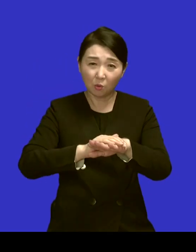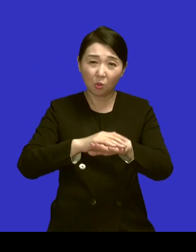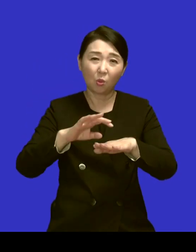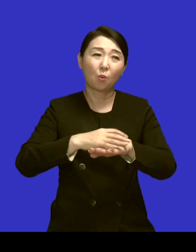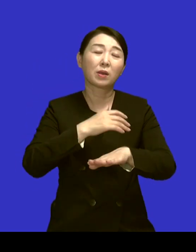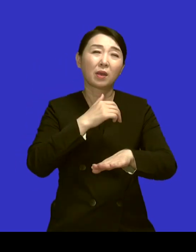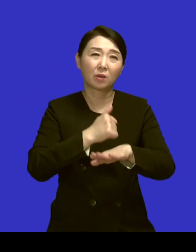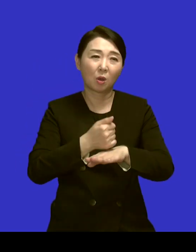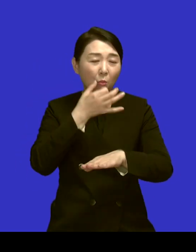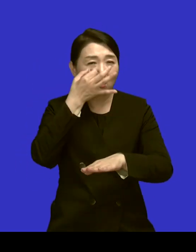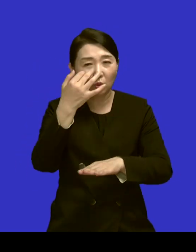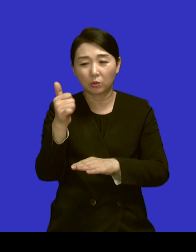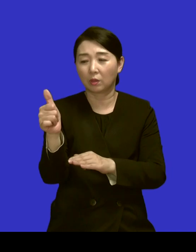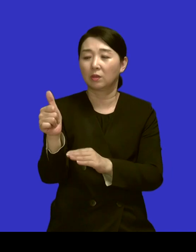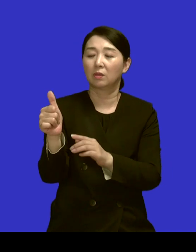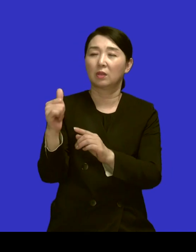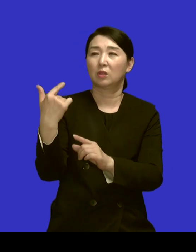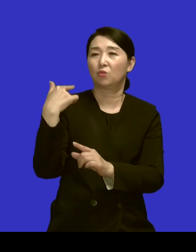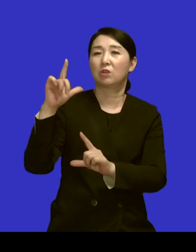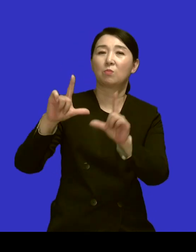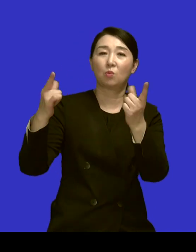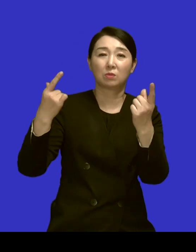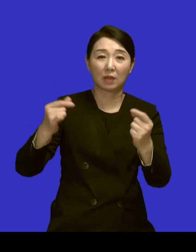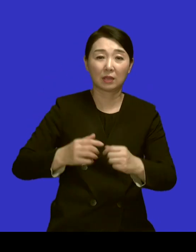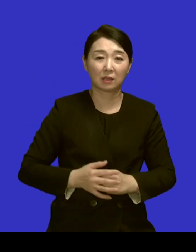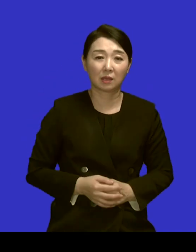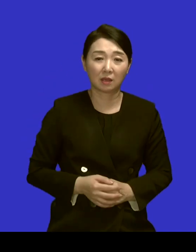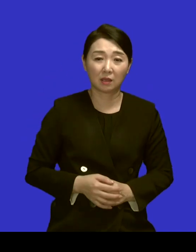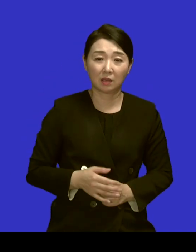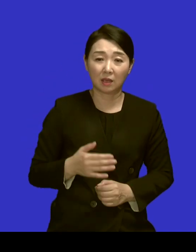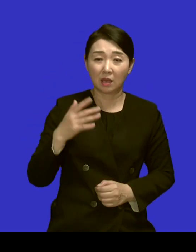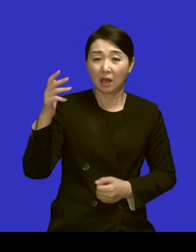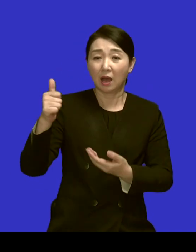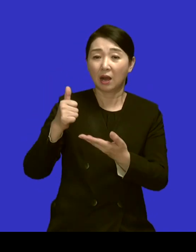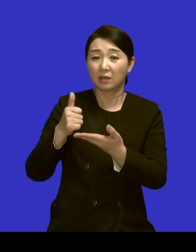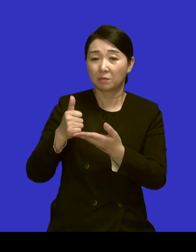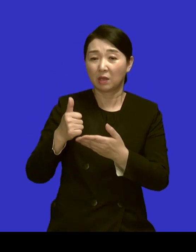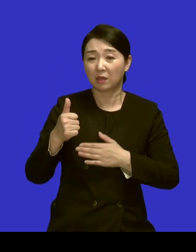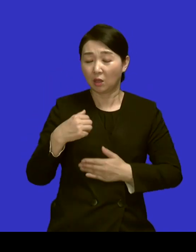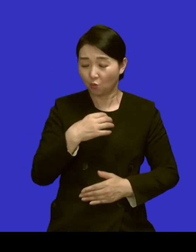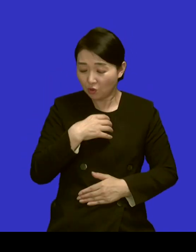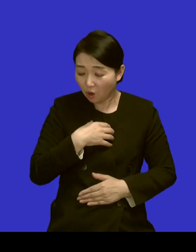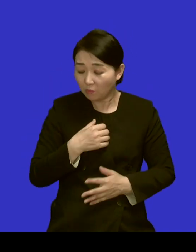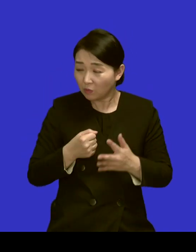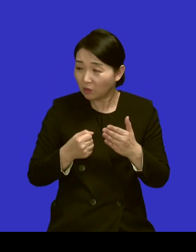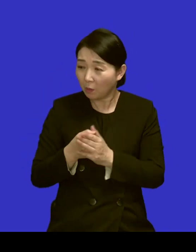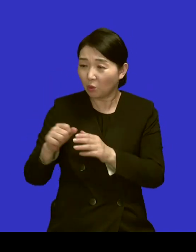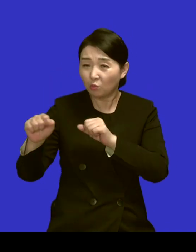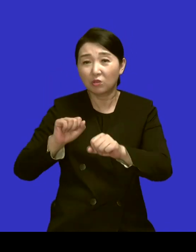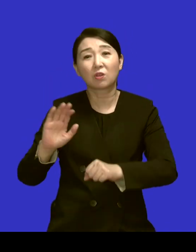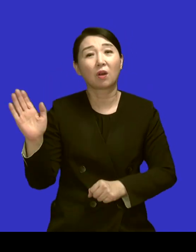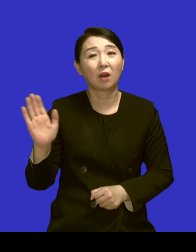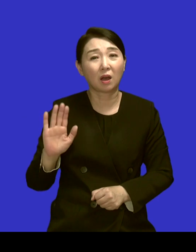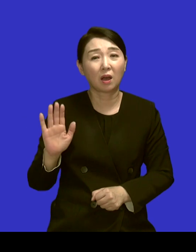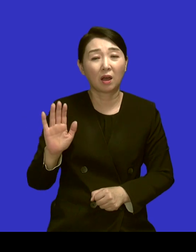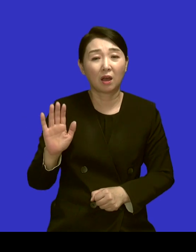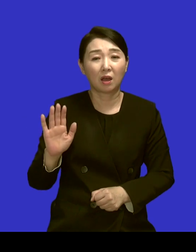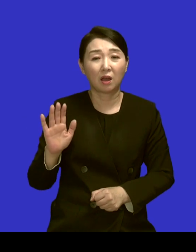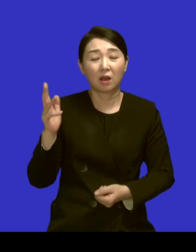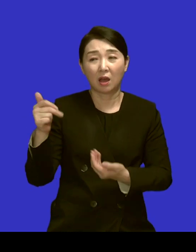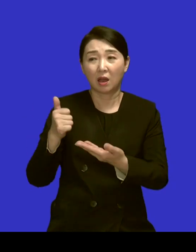아니었을까. 어떻게 하나님이 나의 위기 때문에 움직이는가. 절대로 하나님의